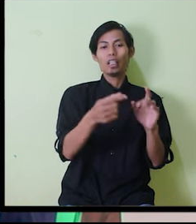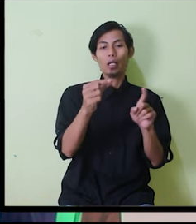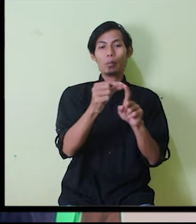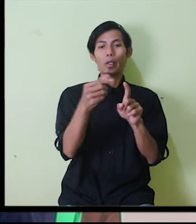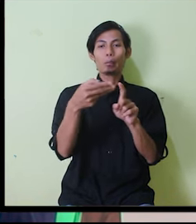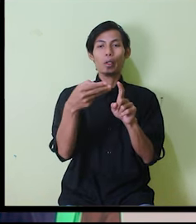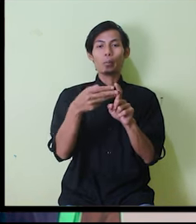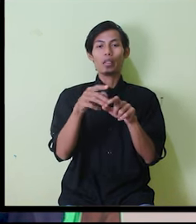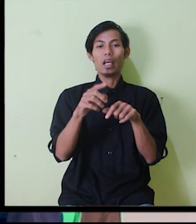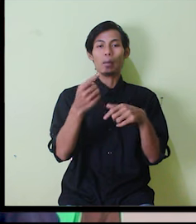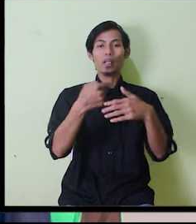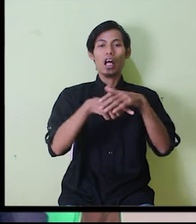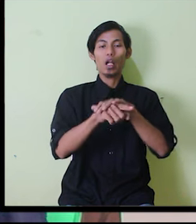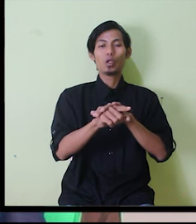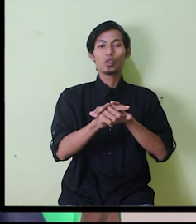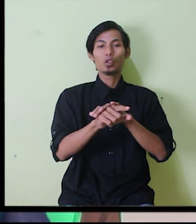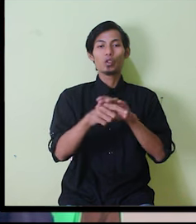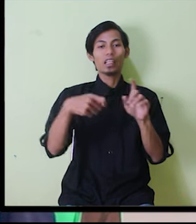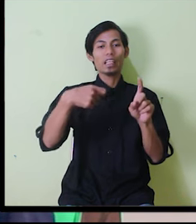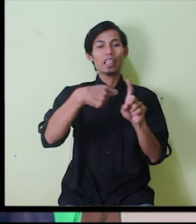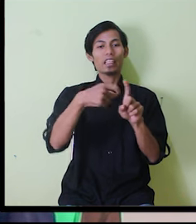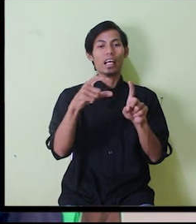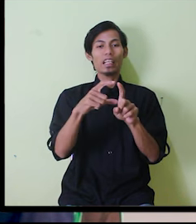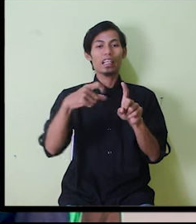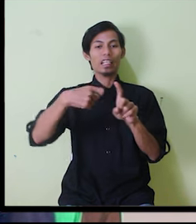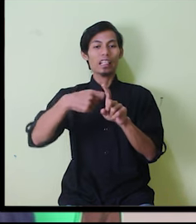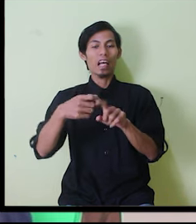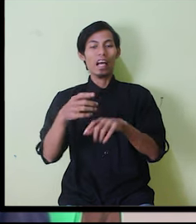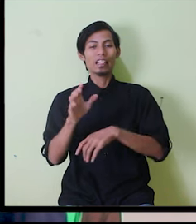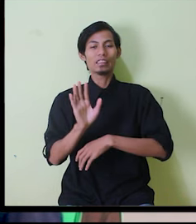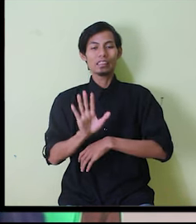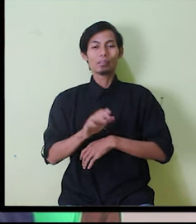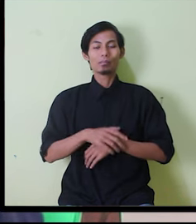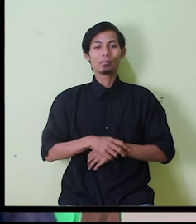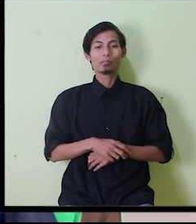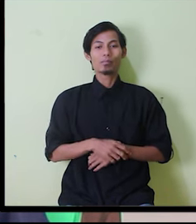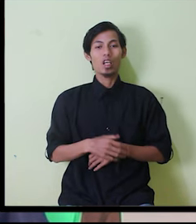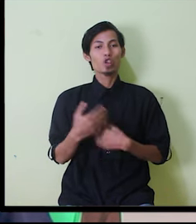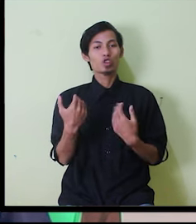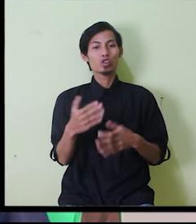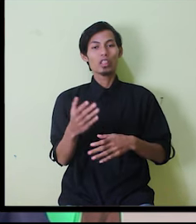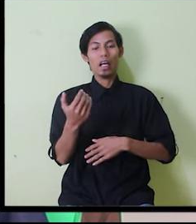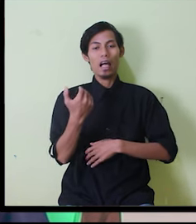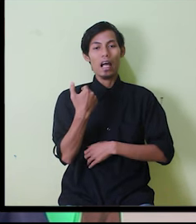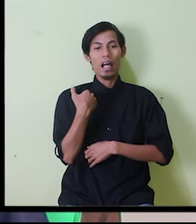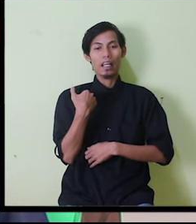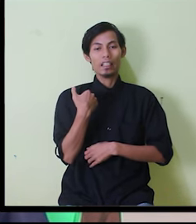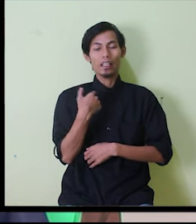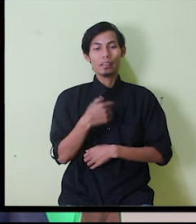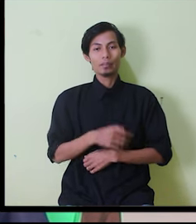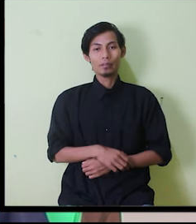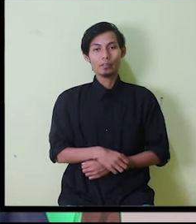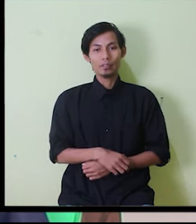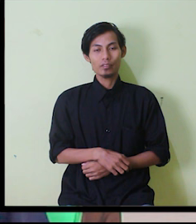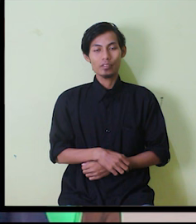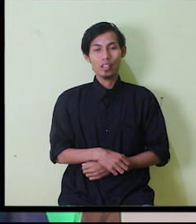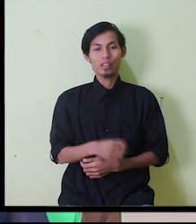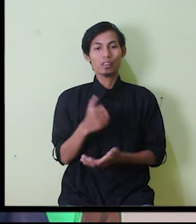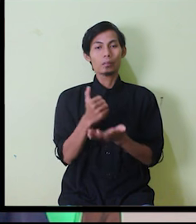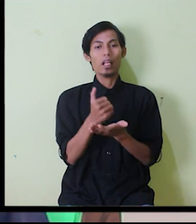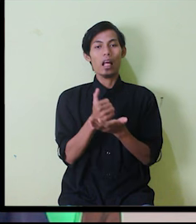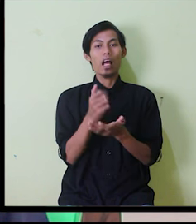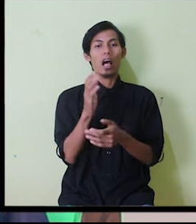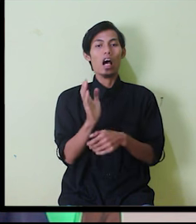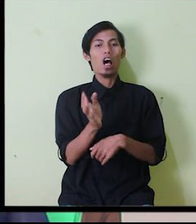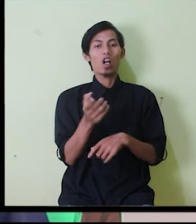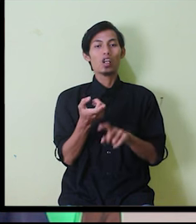sudah kayak kayak mau beli air minum air minum itu I sudah punya anu sendiri ya I sebelumnya Kalau